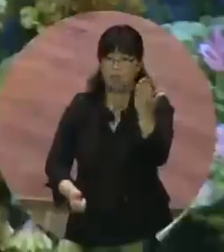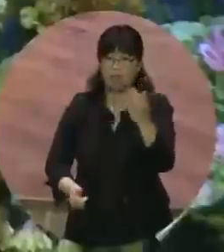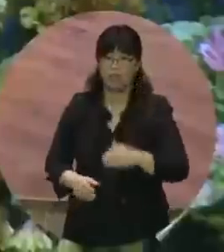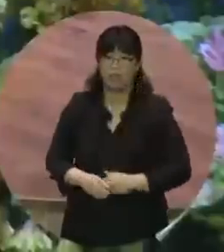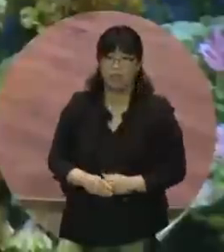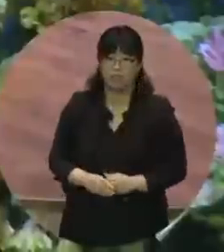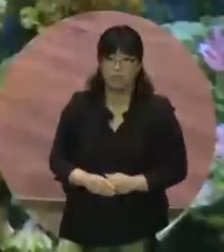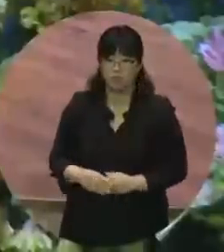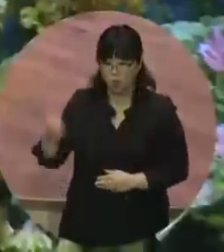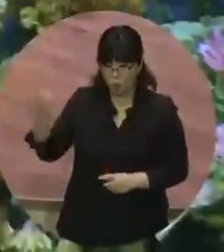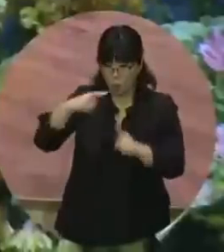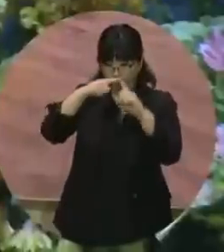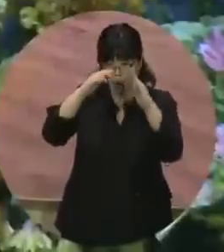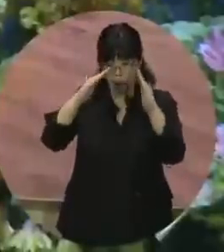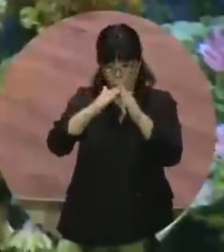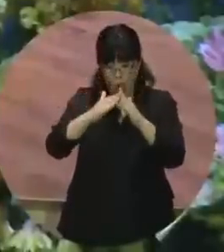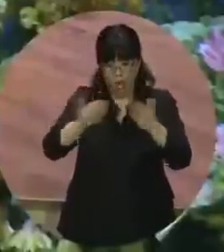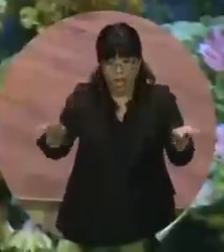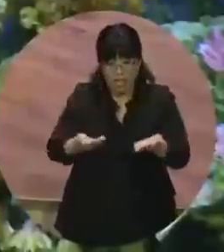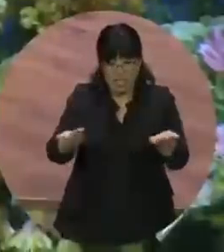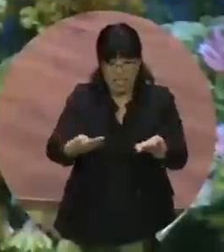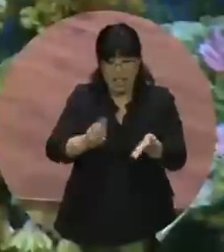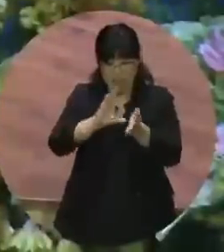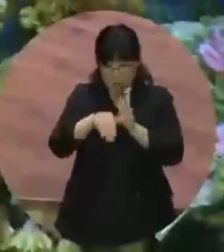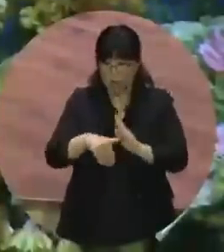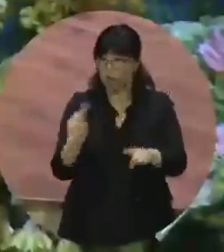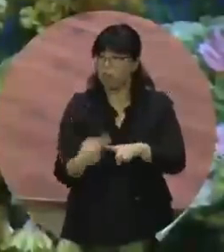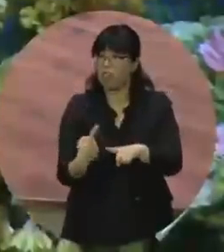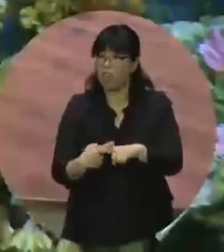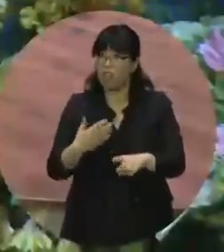자리에서 똑같지요. 뭐 세상하고 똑같지요.